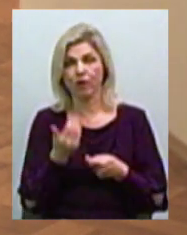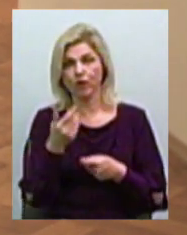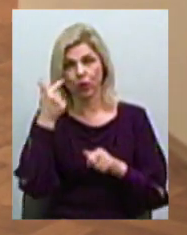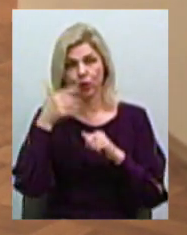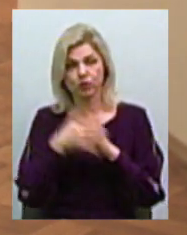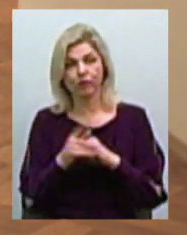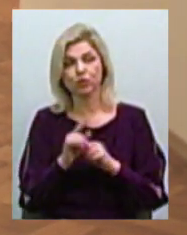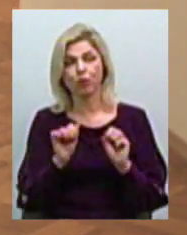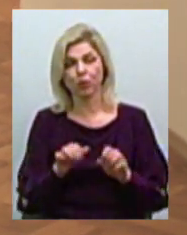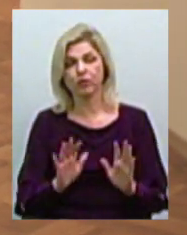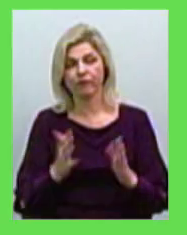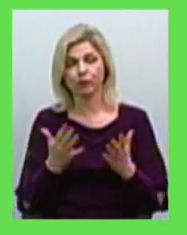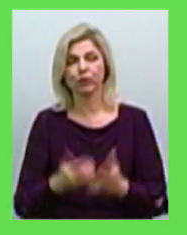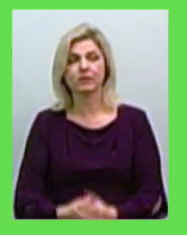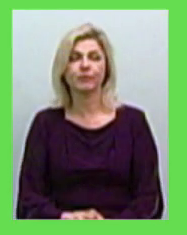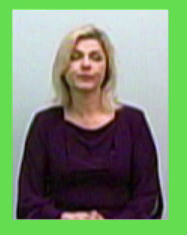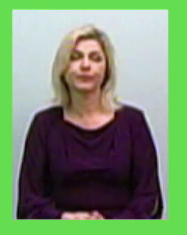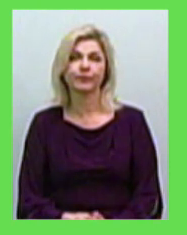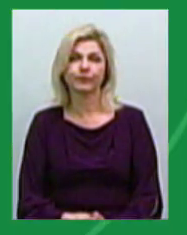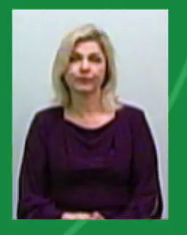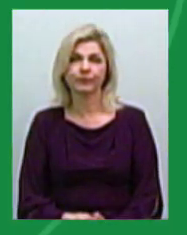може відбутися.